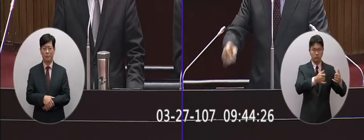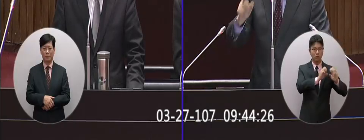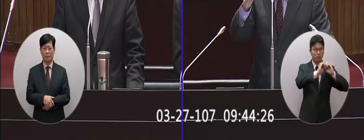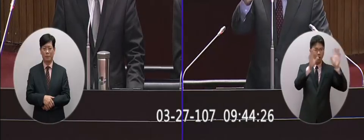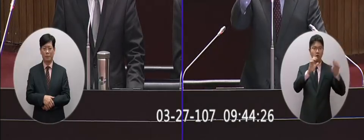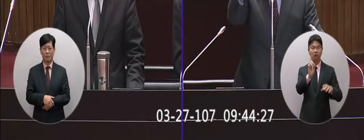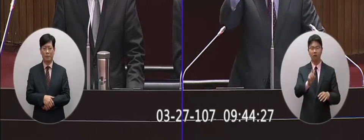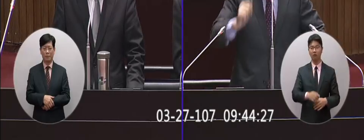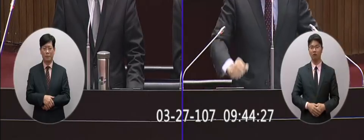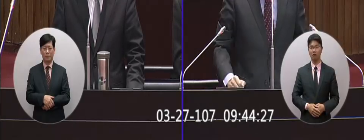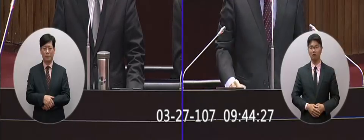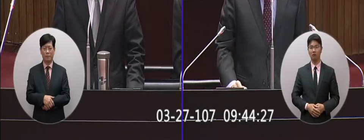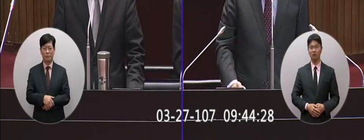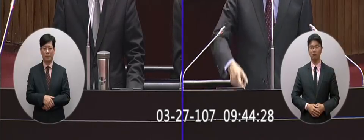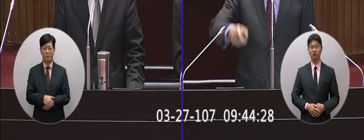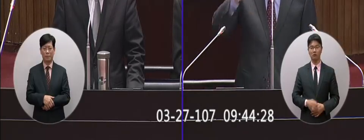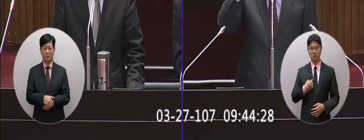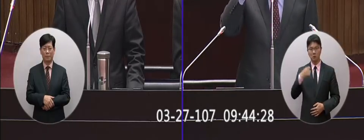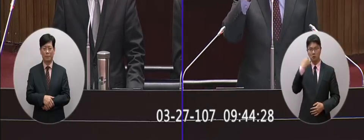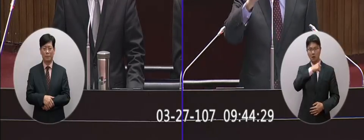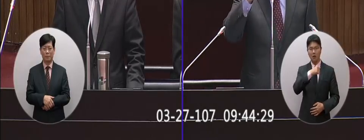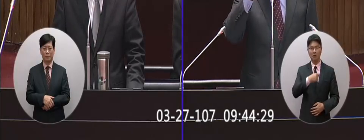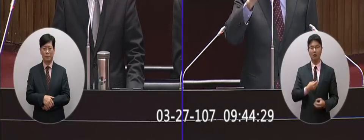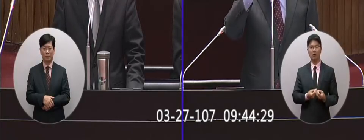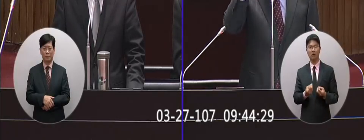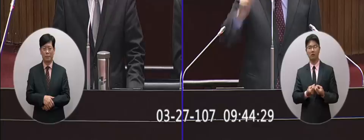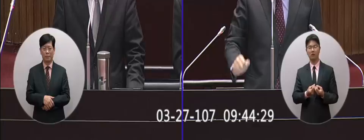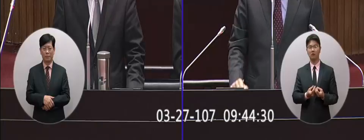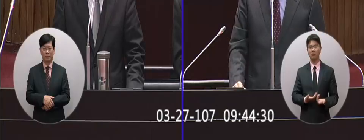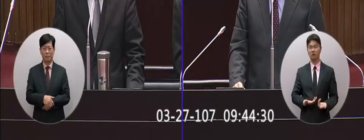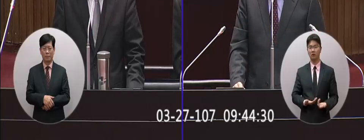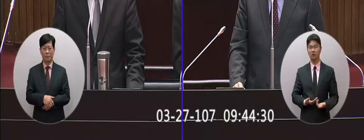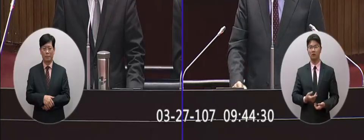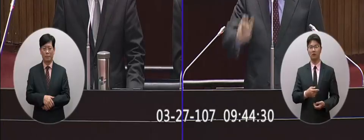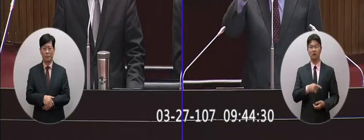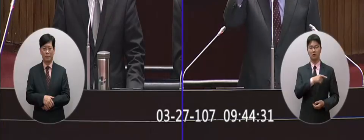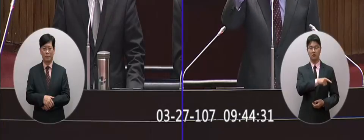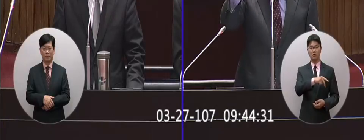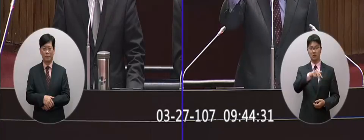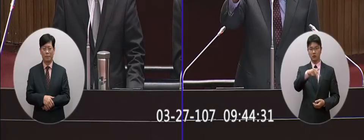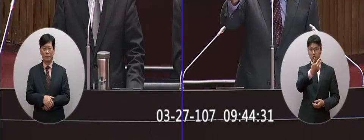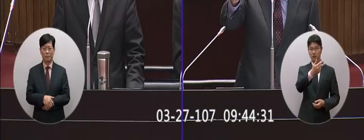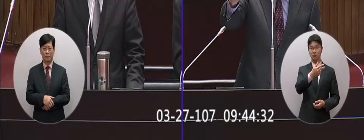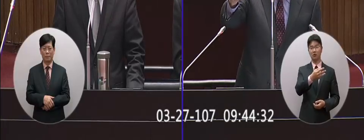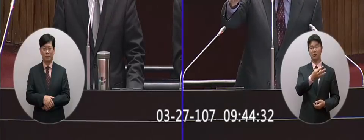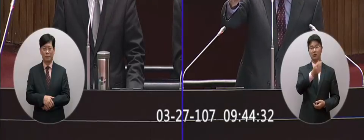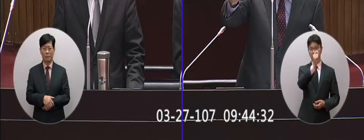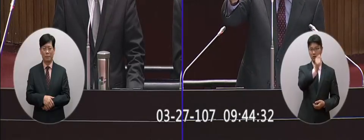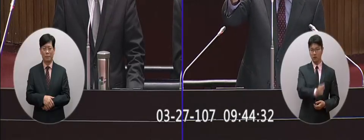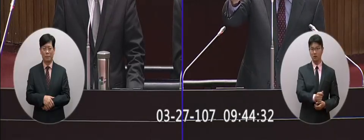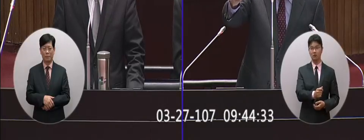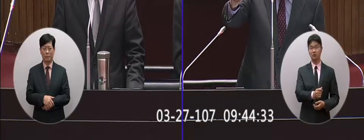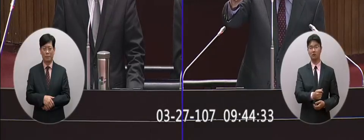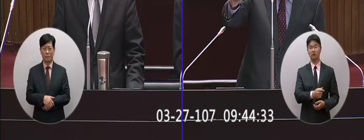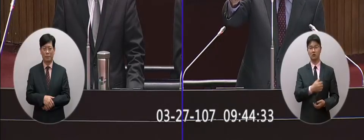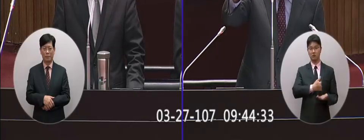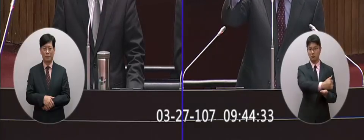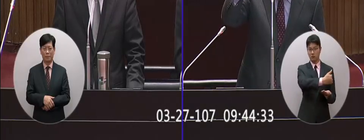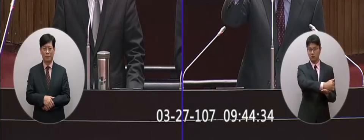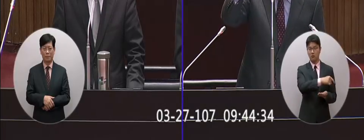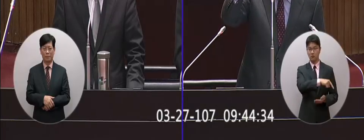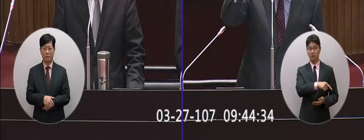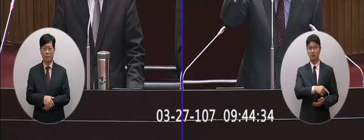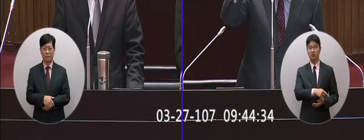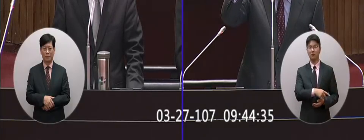来，伊在台湾要求，我和你谈7-8个月，要两个交易，拢总